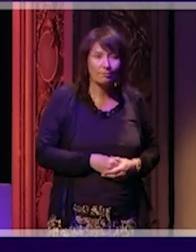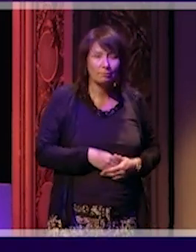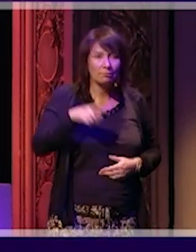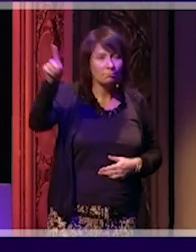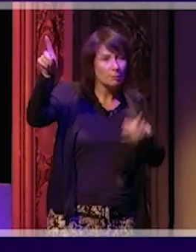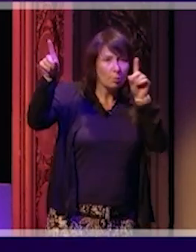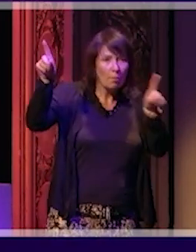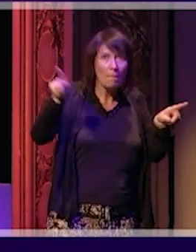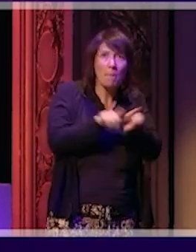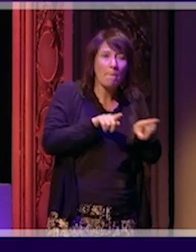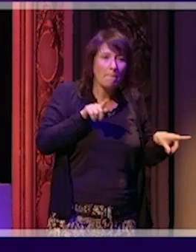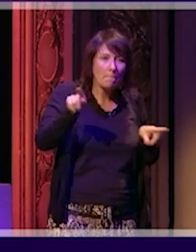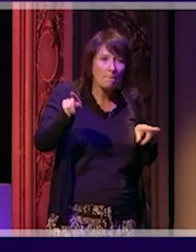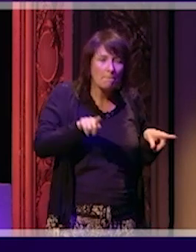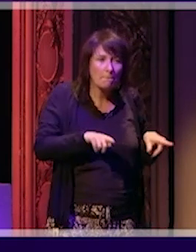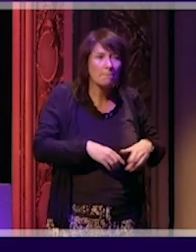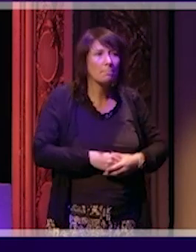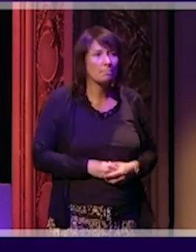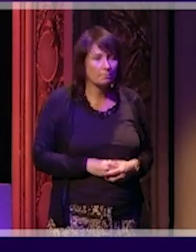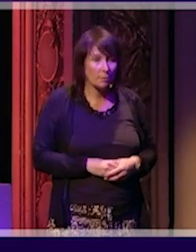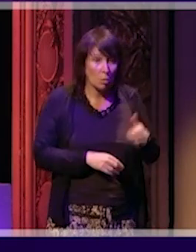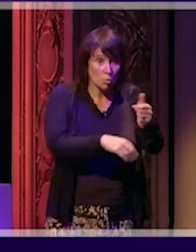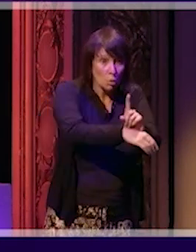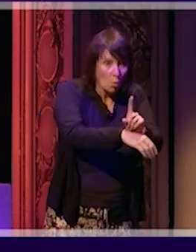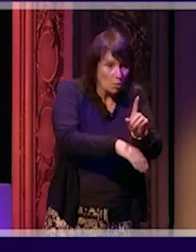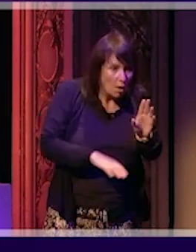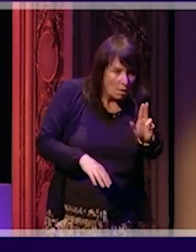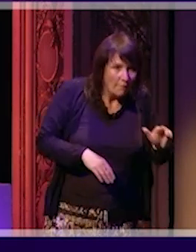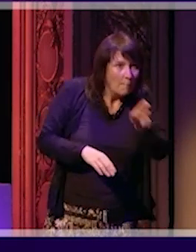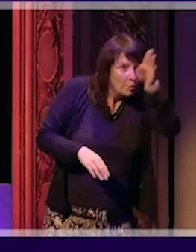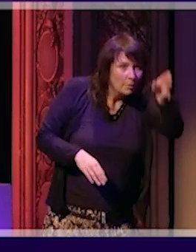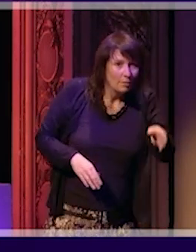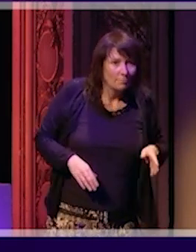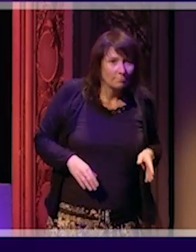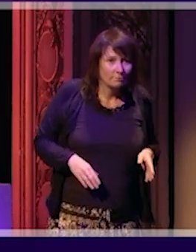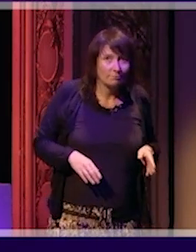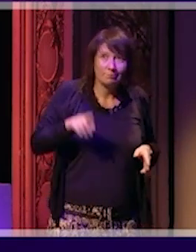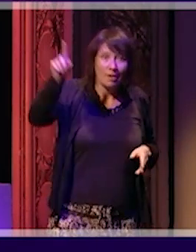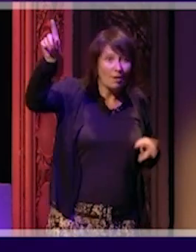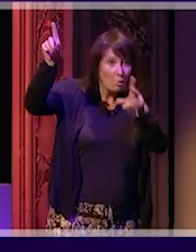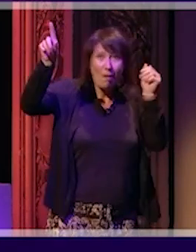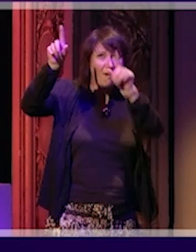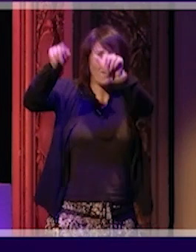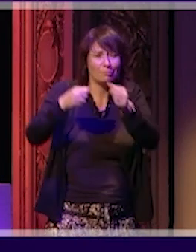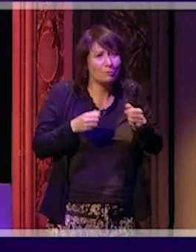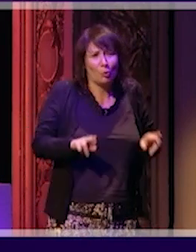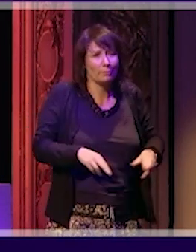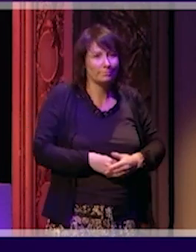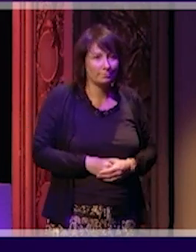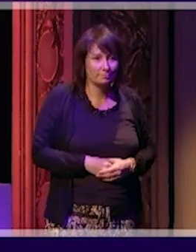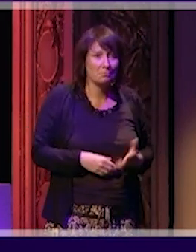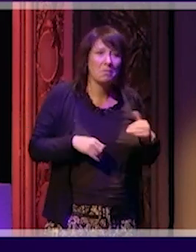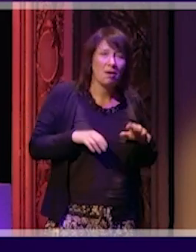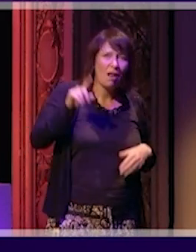sur Mars dans une seconde il sera minuit mars sera habité j'en suis convaincu mais